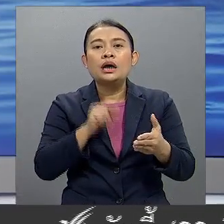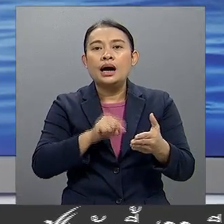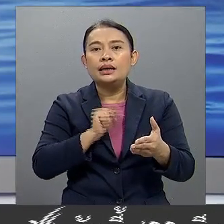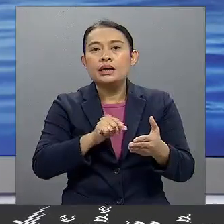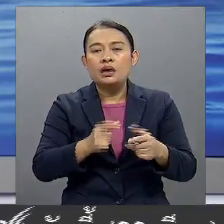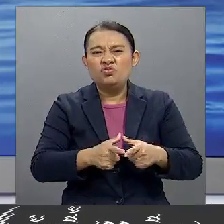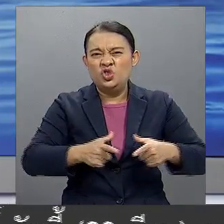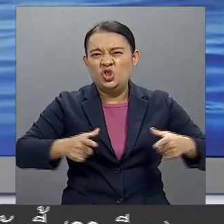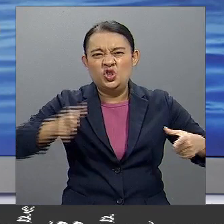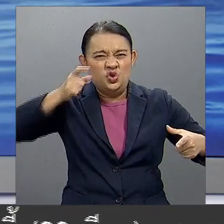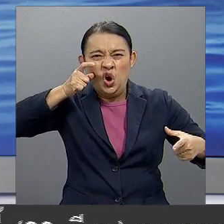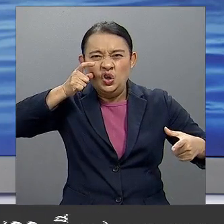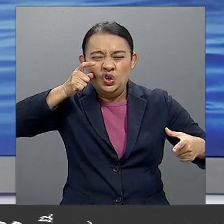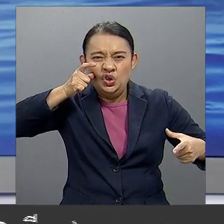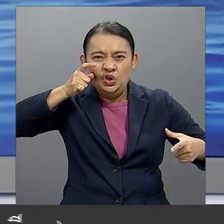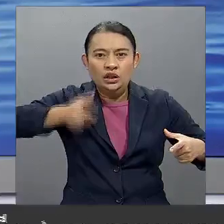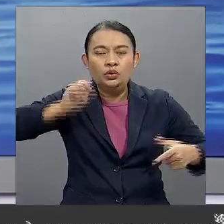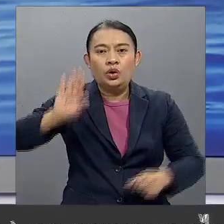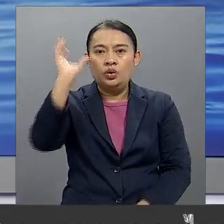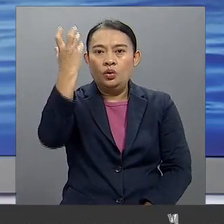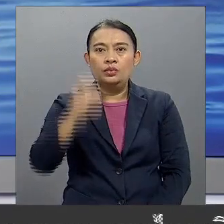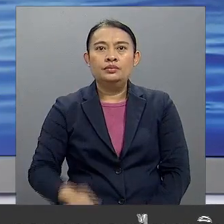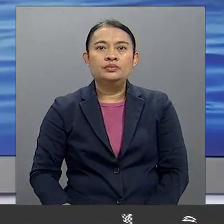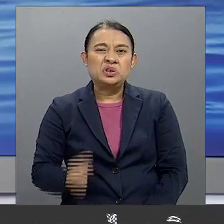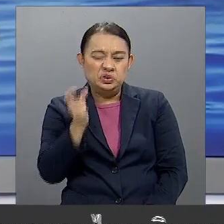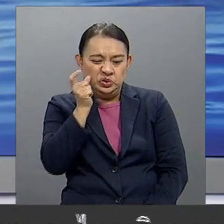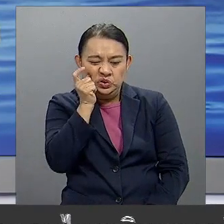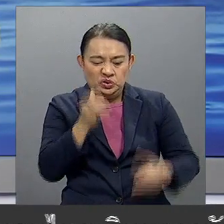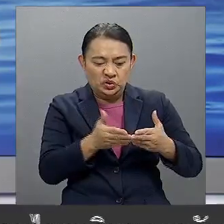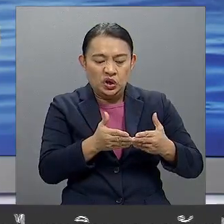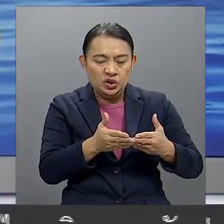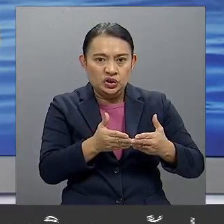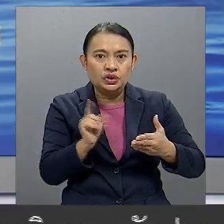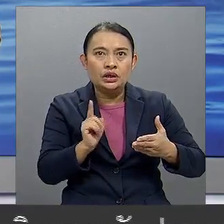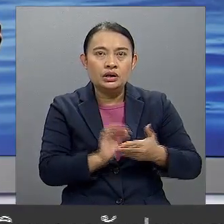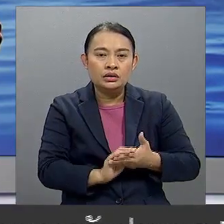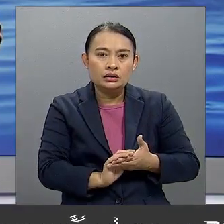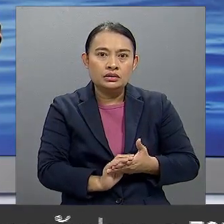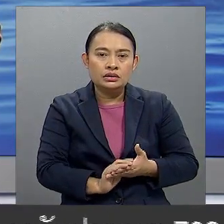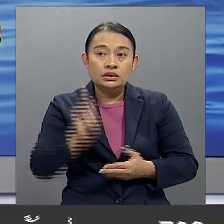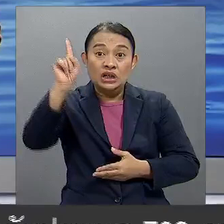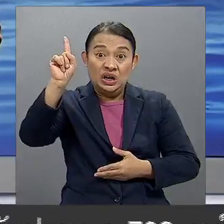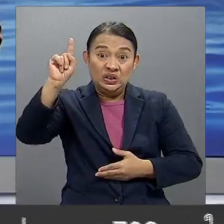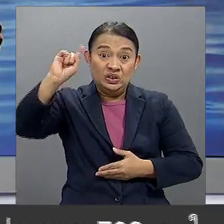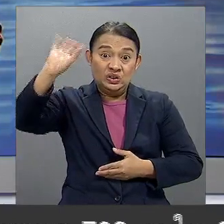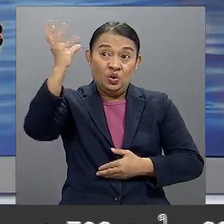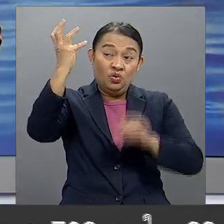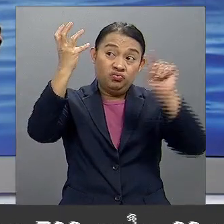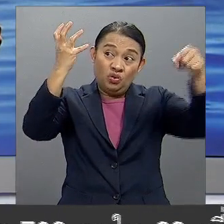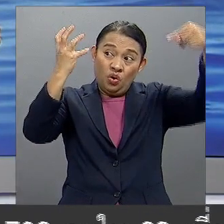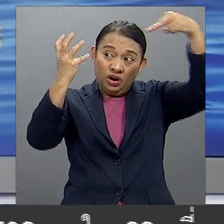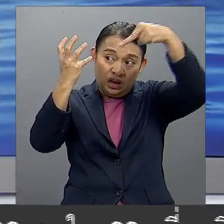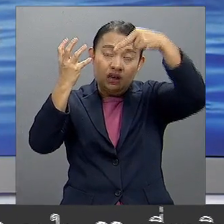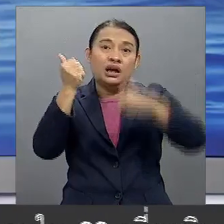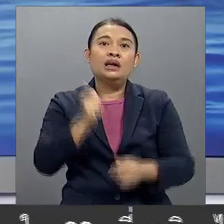สุดลำหน่งของโลกใหญ่ขนาดที่สามารมองเห็นได้จากเอาวกาศลงมาผู้ชาวชาญด้านการกู้